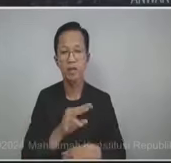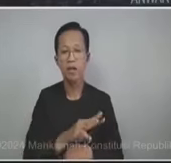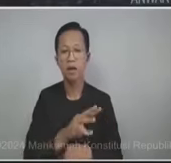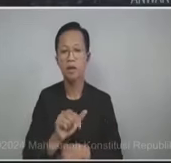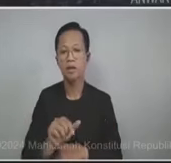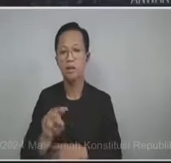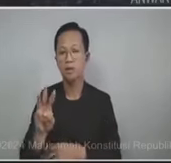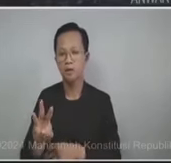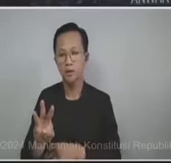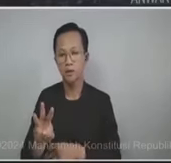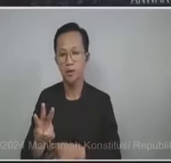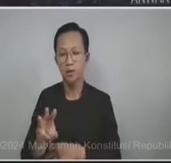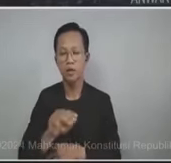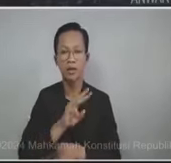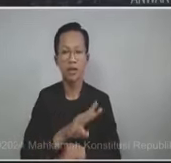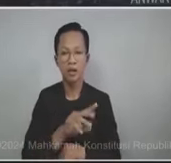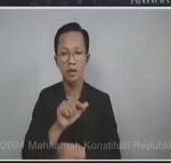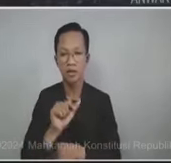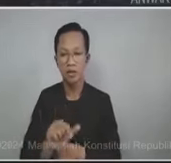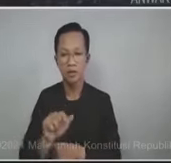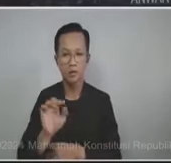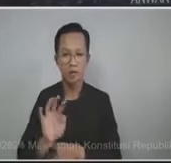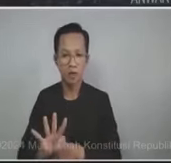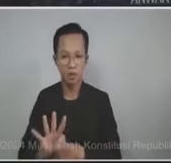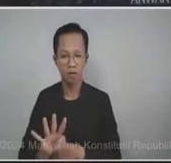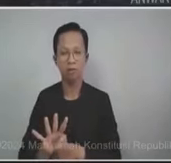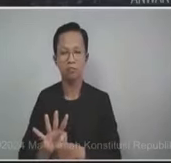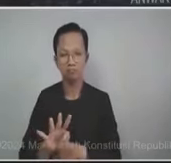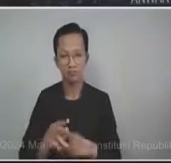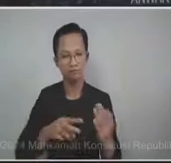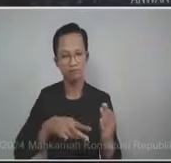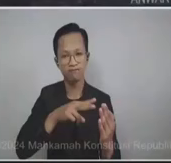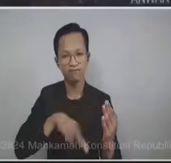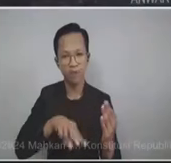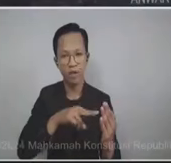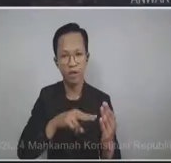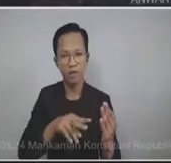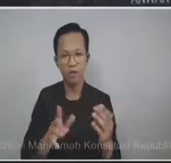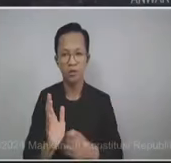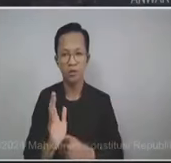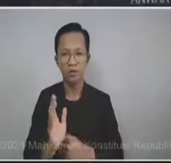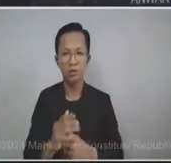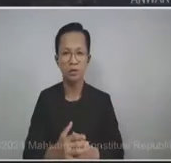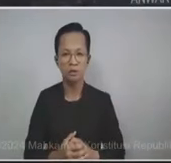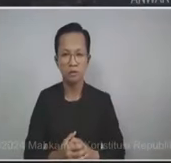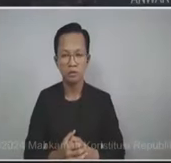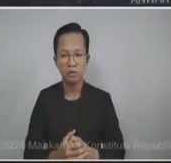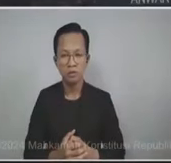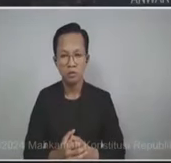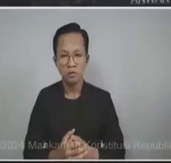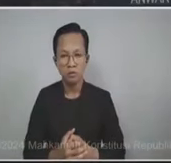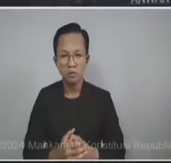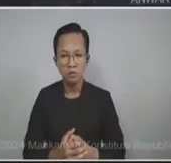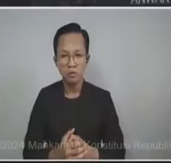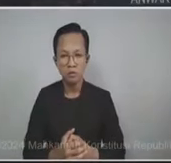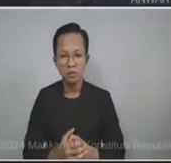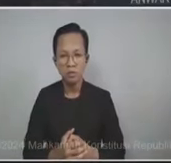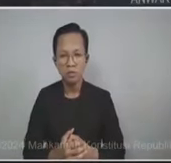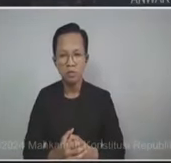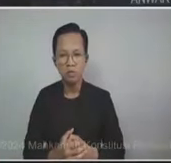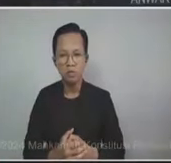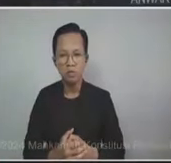3.3 3.4 dianggap dibacakan menimbang bahwa Berdasarkan uraian